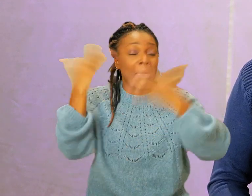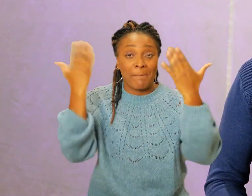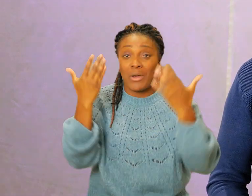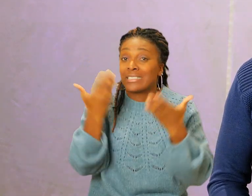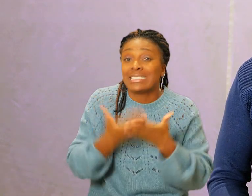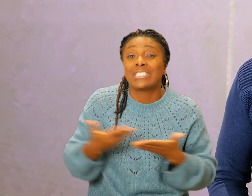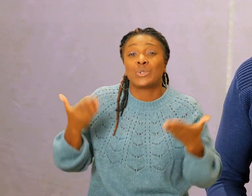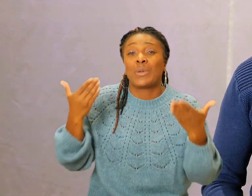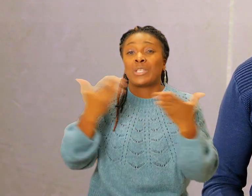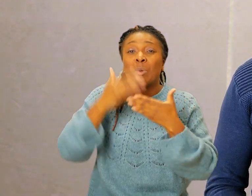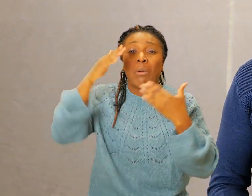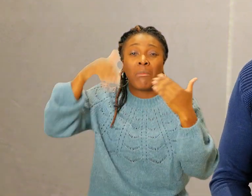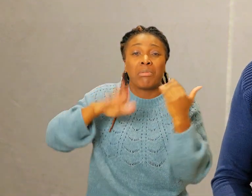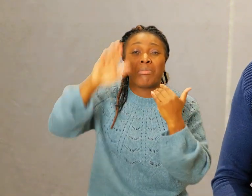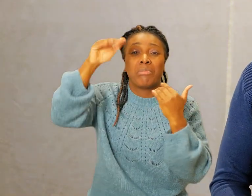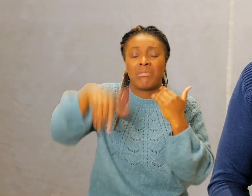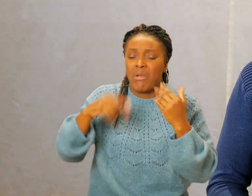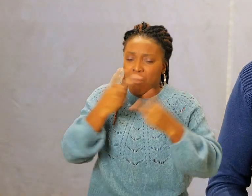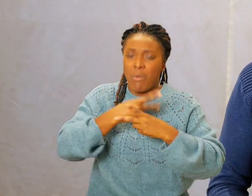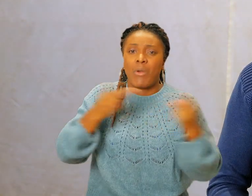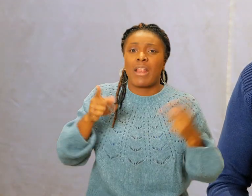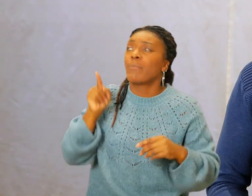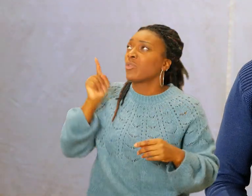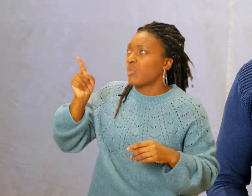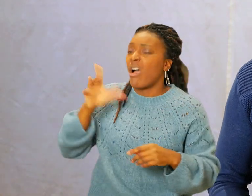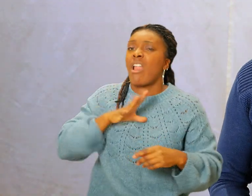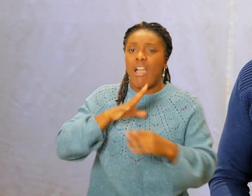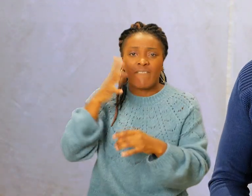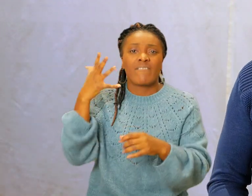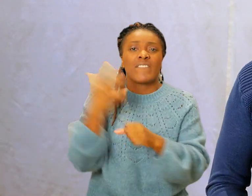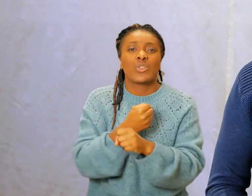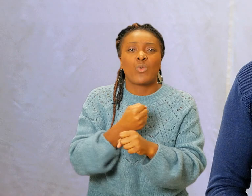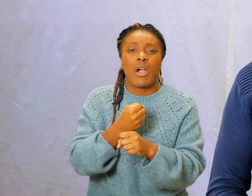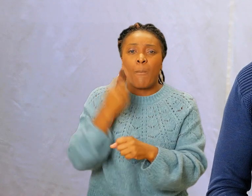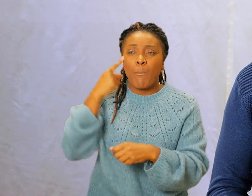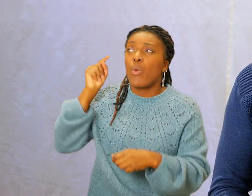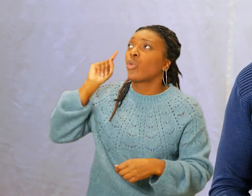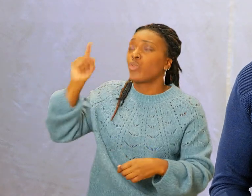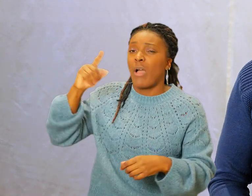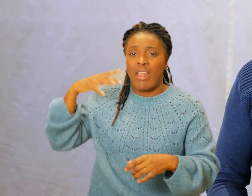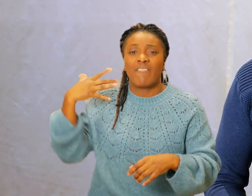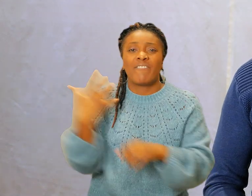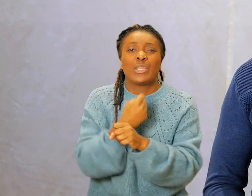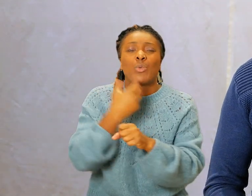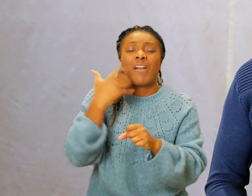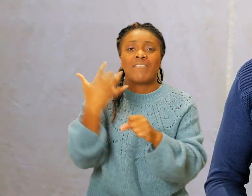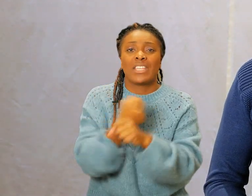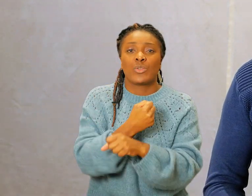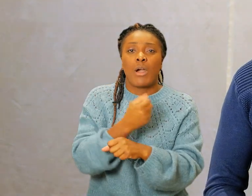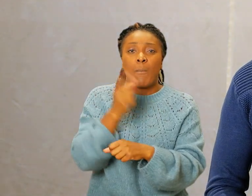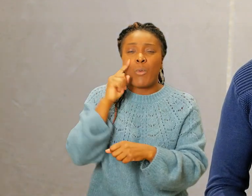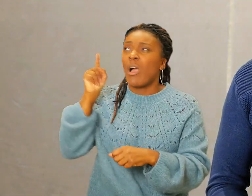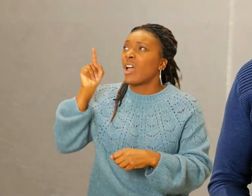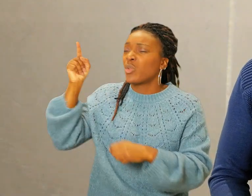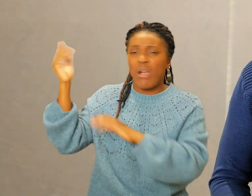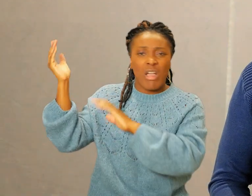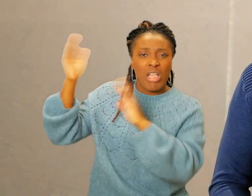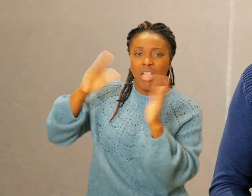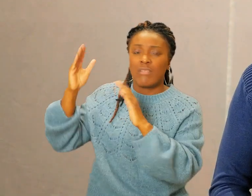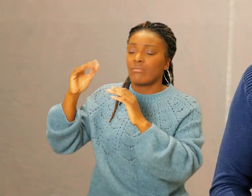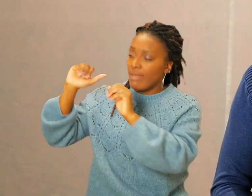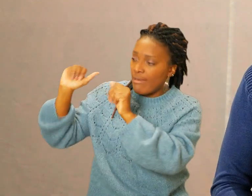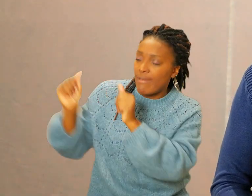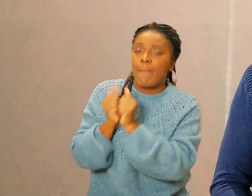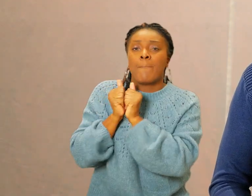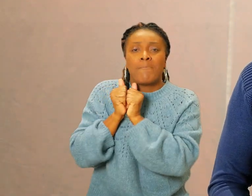Seigneur, nous proclamons que c'est à toi la victoire, Seigneur. À toi la victoire, parce que tu es celui qui tient ferme et qui nous tient ferme